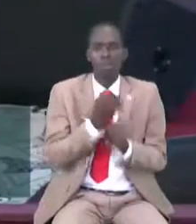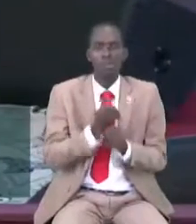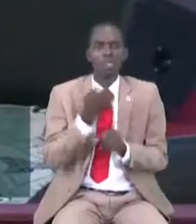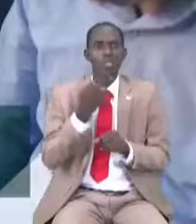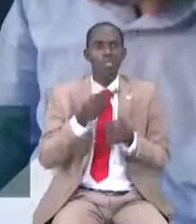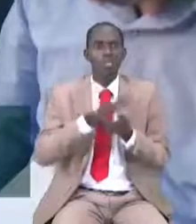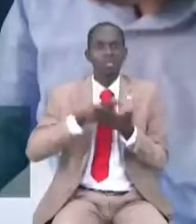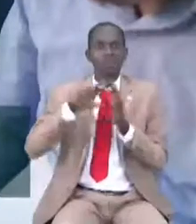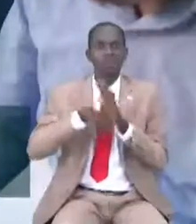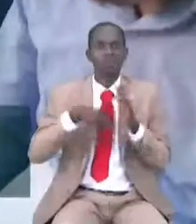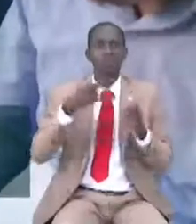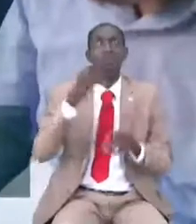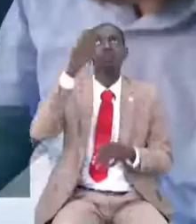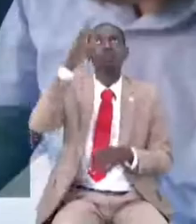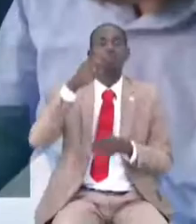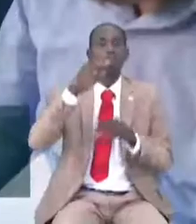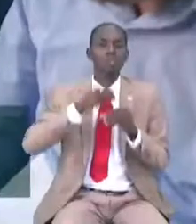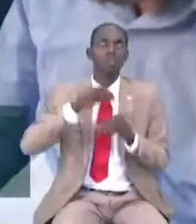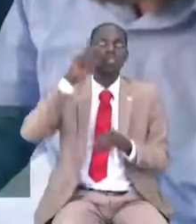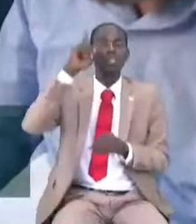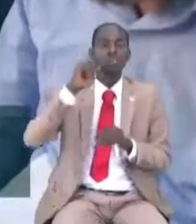Et puis il a